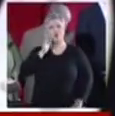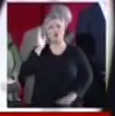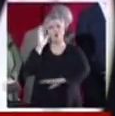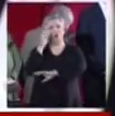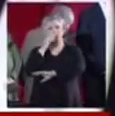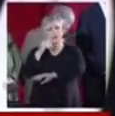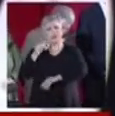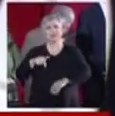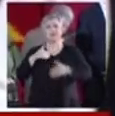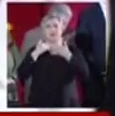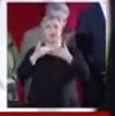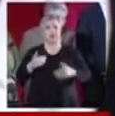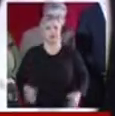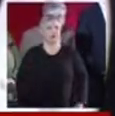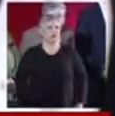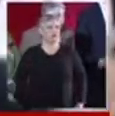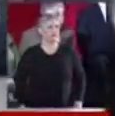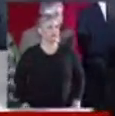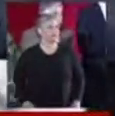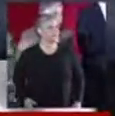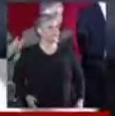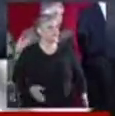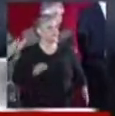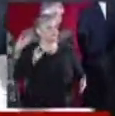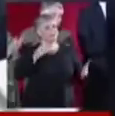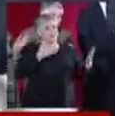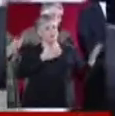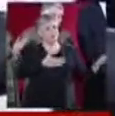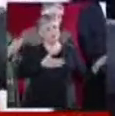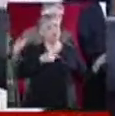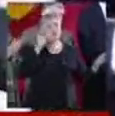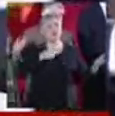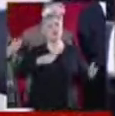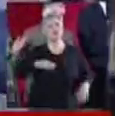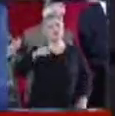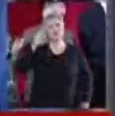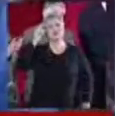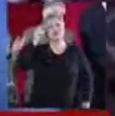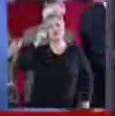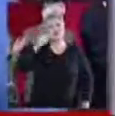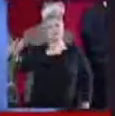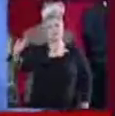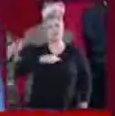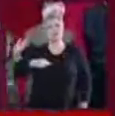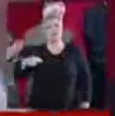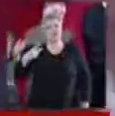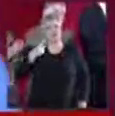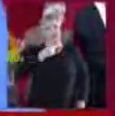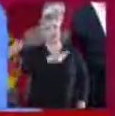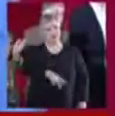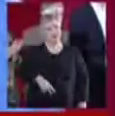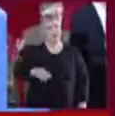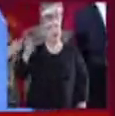μας η φωτεινή σκοπούλη γιατρός πανεπιστημιακός που έχει διατελέσει υφυπουργός